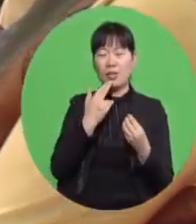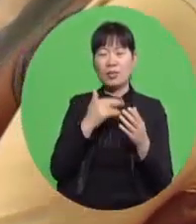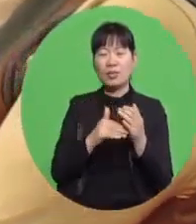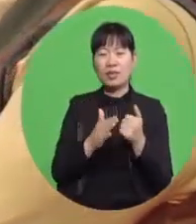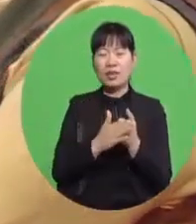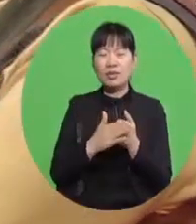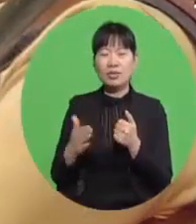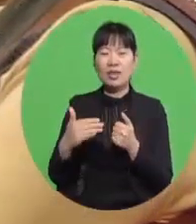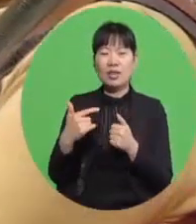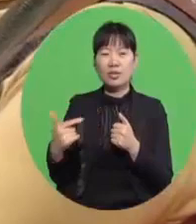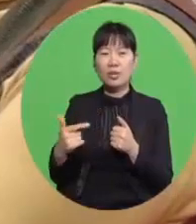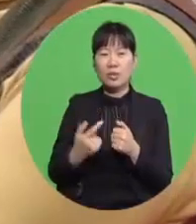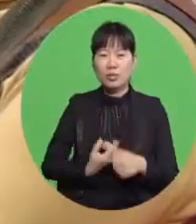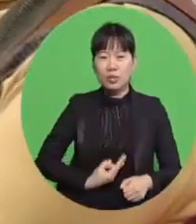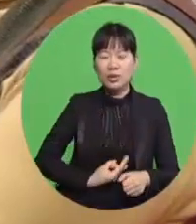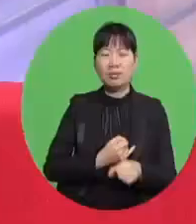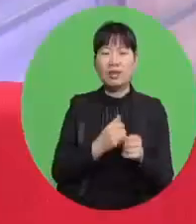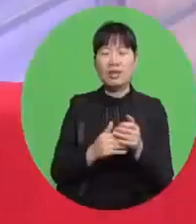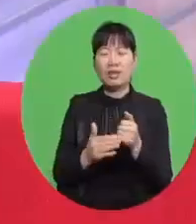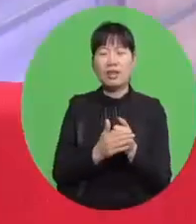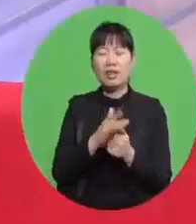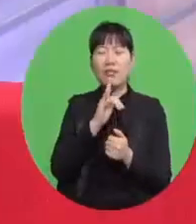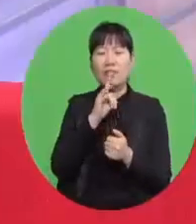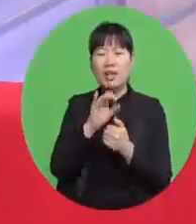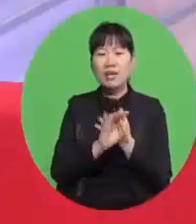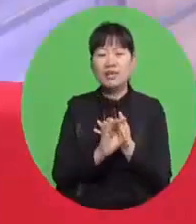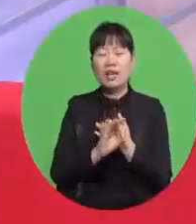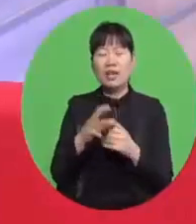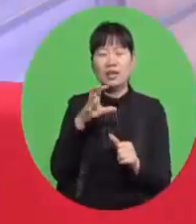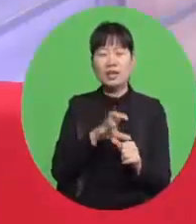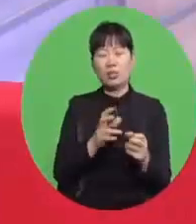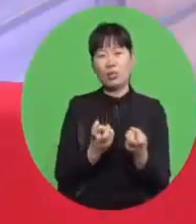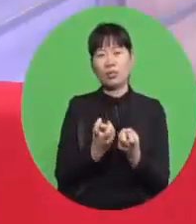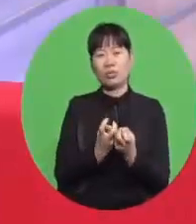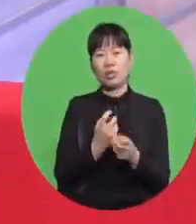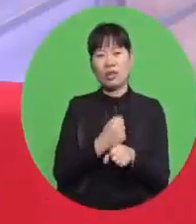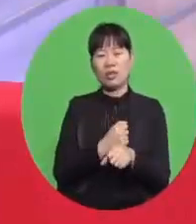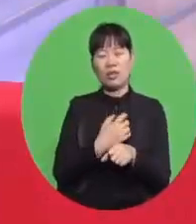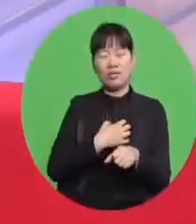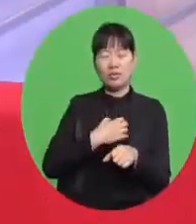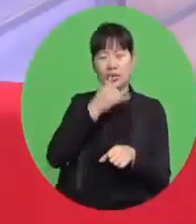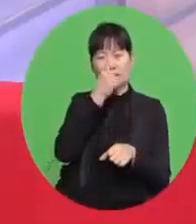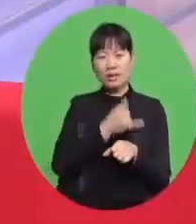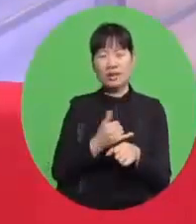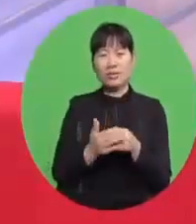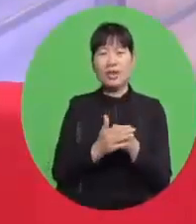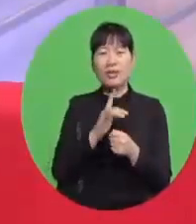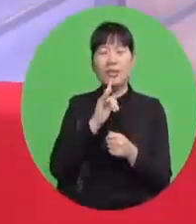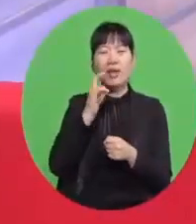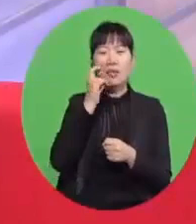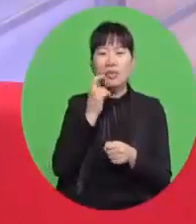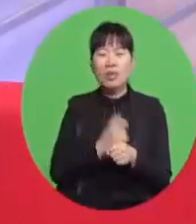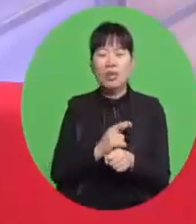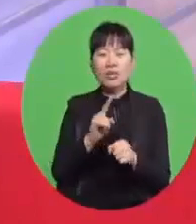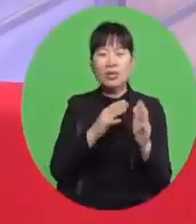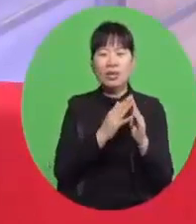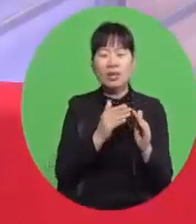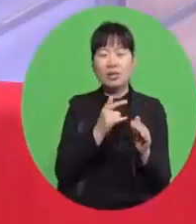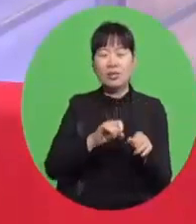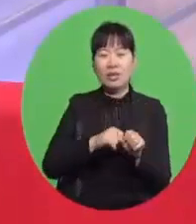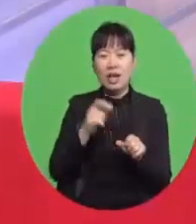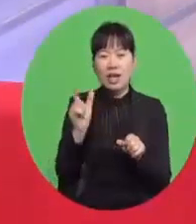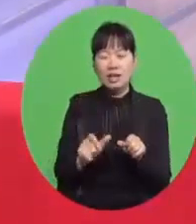아니면 너무 사실은 소심해서 이런 말 하면 또 야단 맞으면 어떻게 뭐 이런 거 걱정하느라고 말 못하거나 어떤 집은 너무